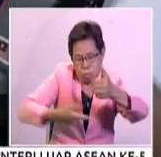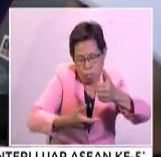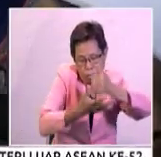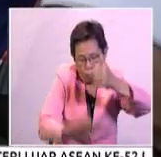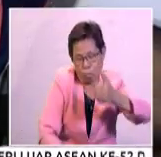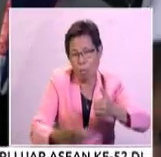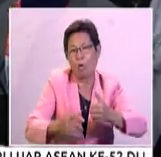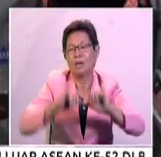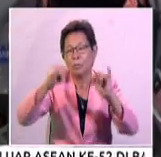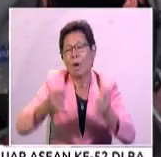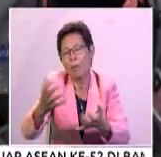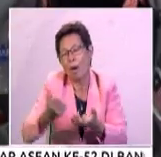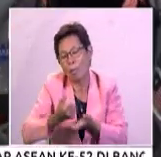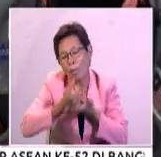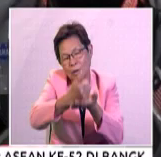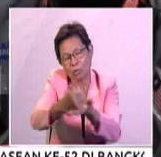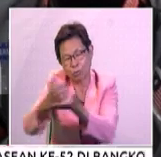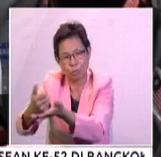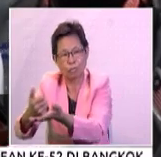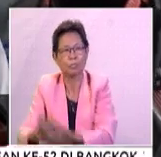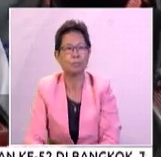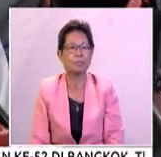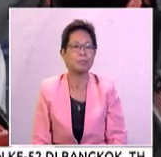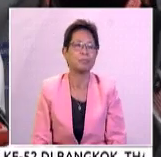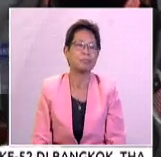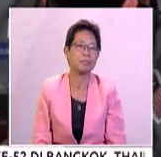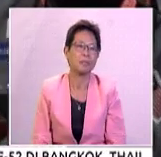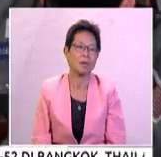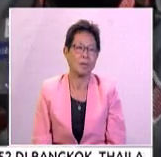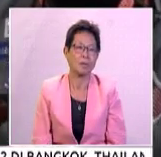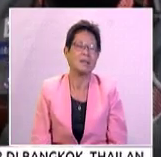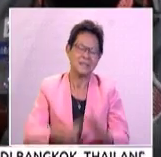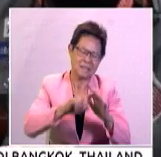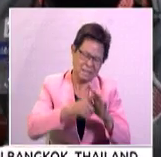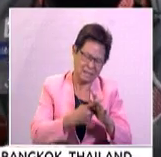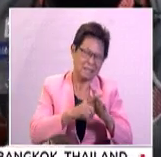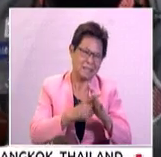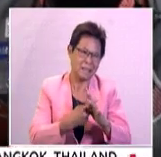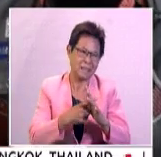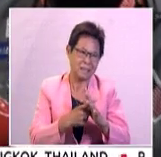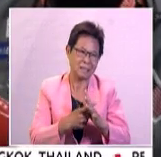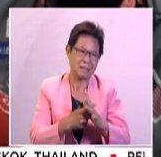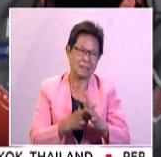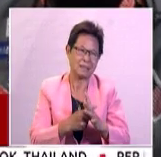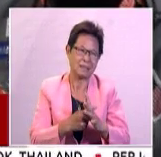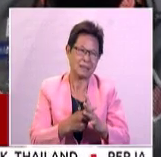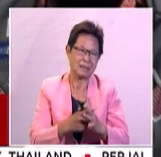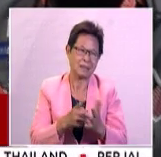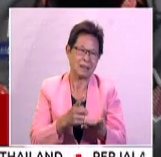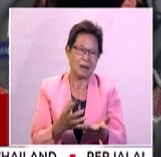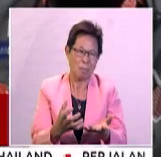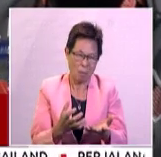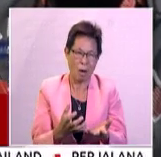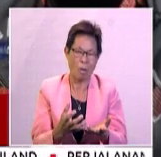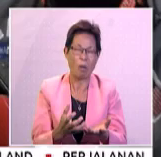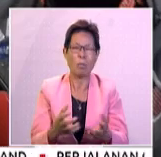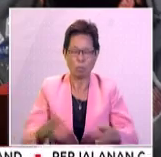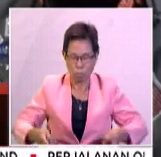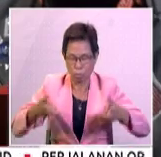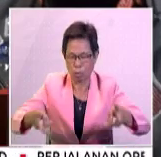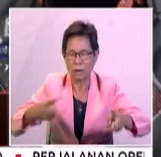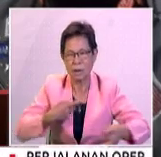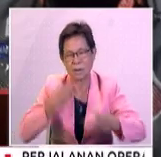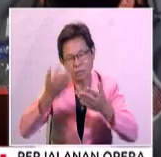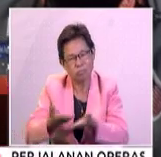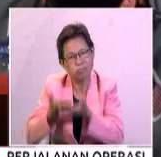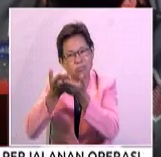ingin membantu. Pada asalnya diorang ni nak infakkan kerusi roda, tetapi bila dah kita war-warkan